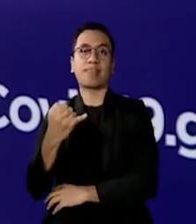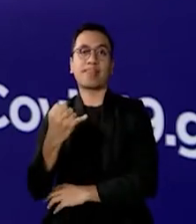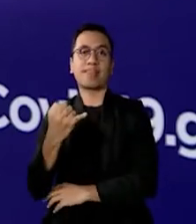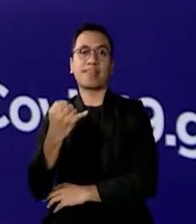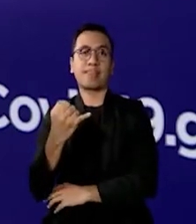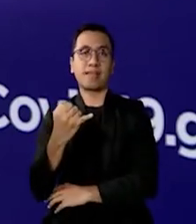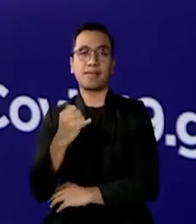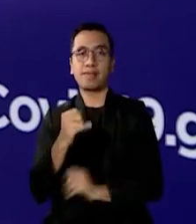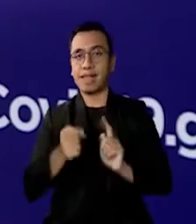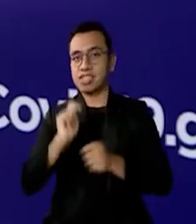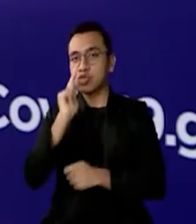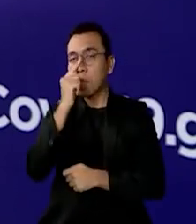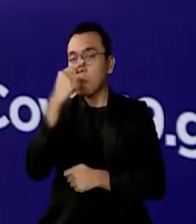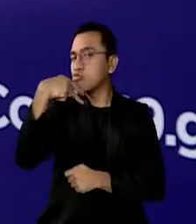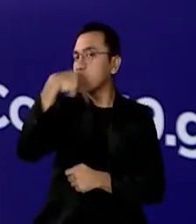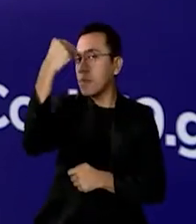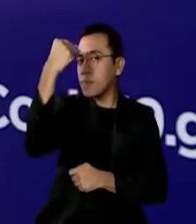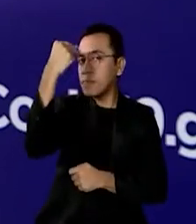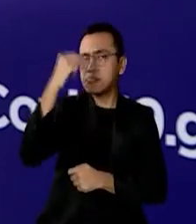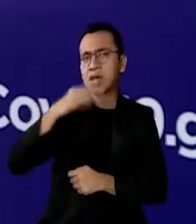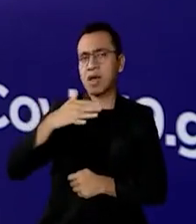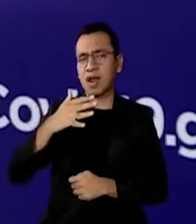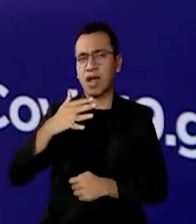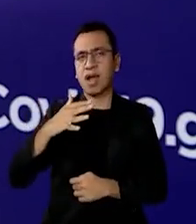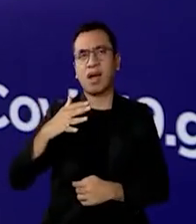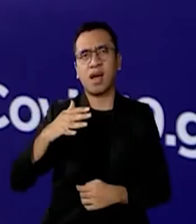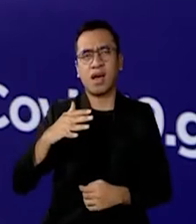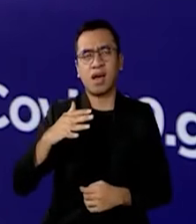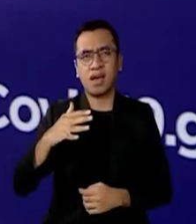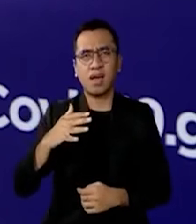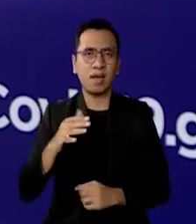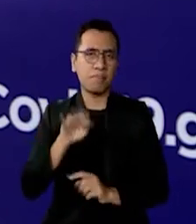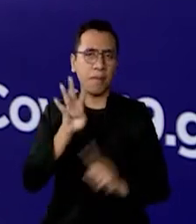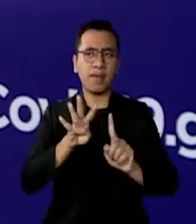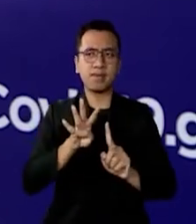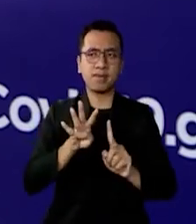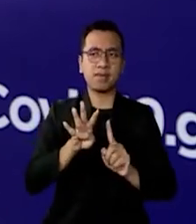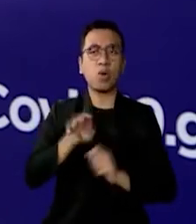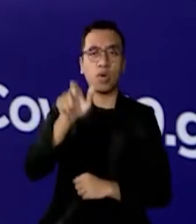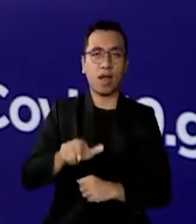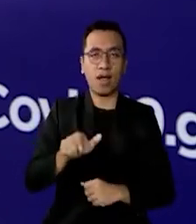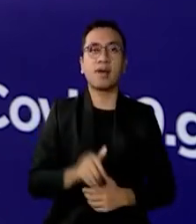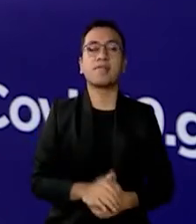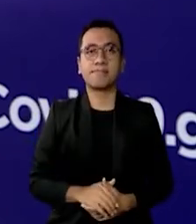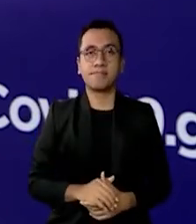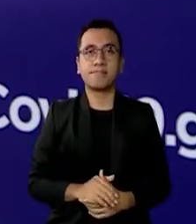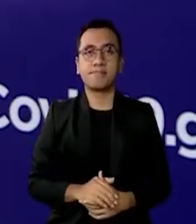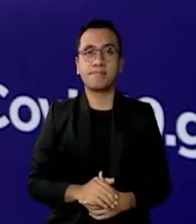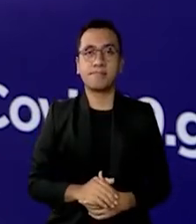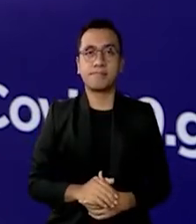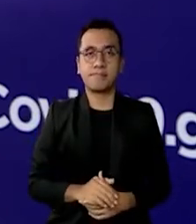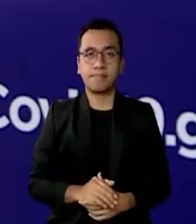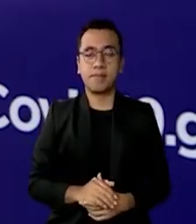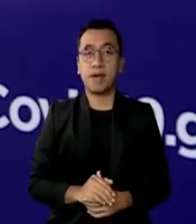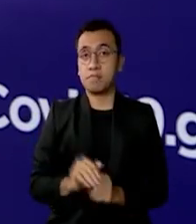kami melakukan suap tes kurang lebih sekitar 14 orang 14 orang karena